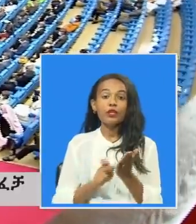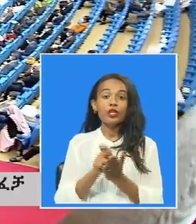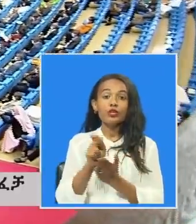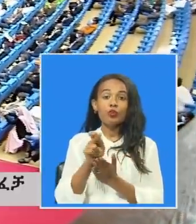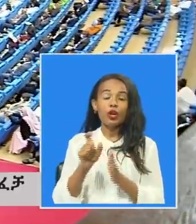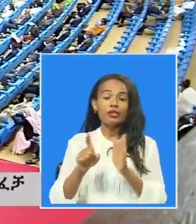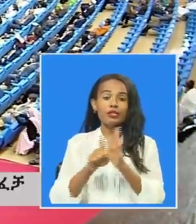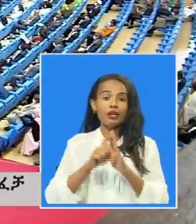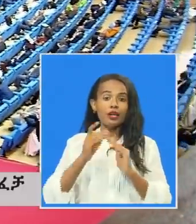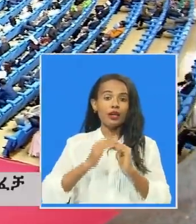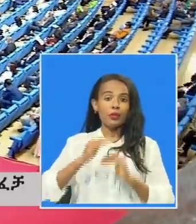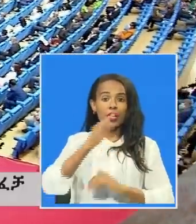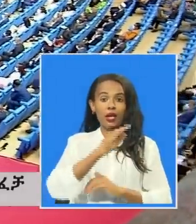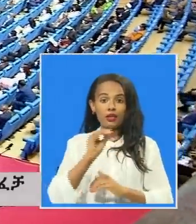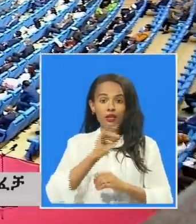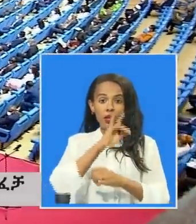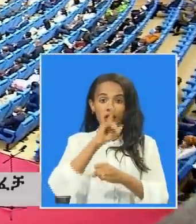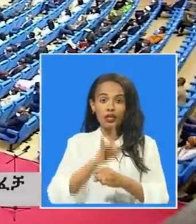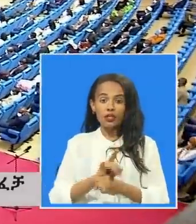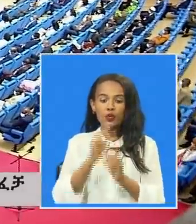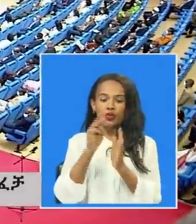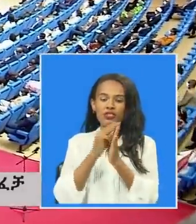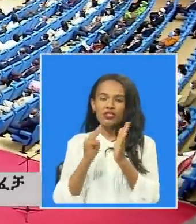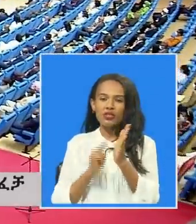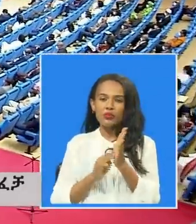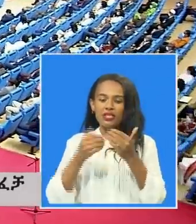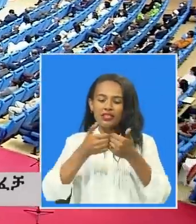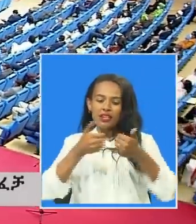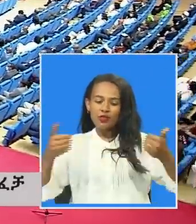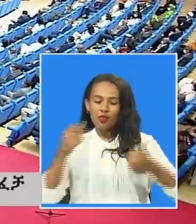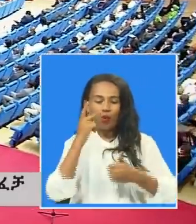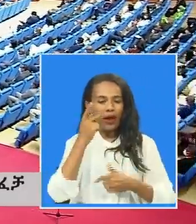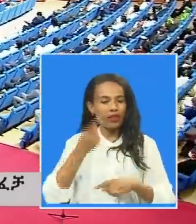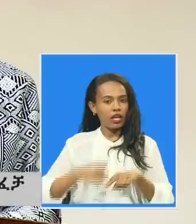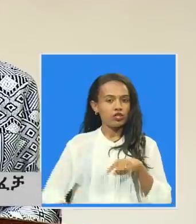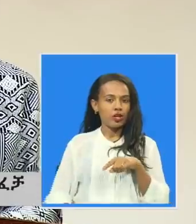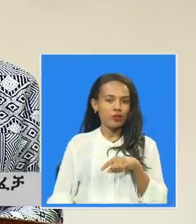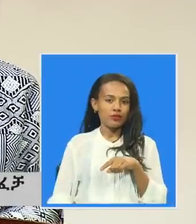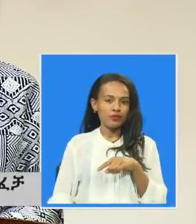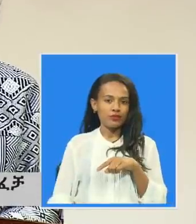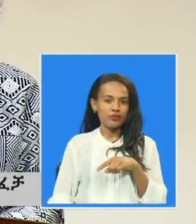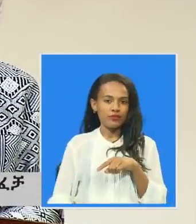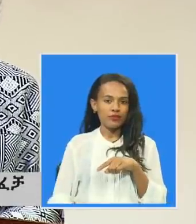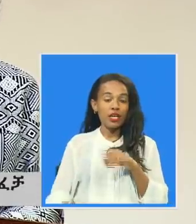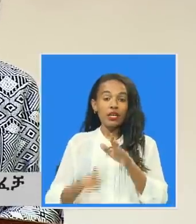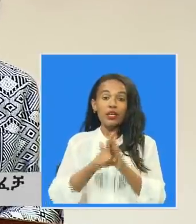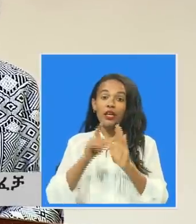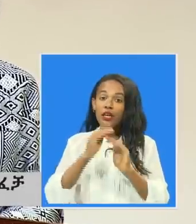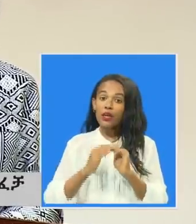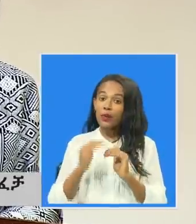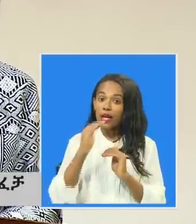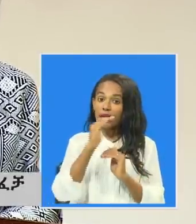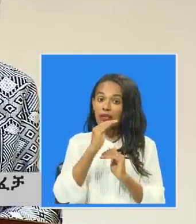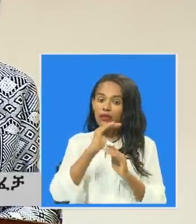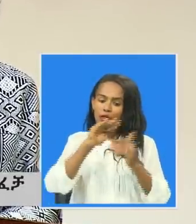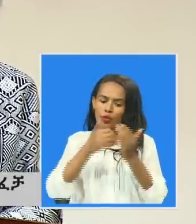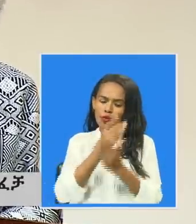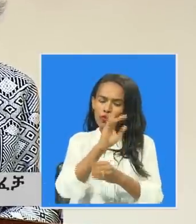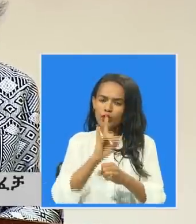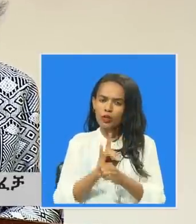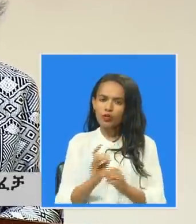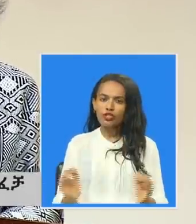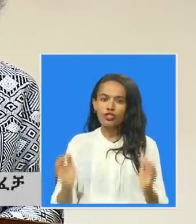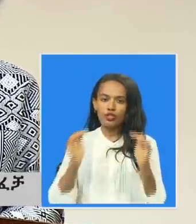ዲሞክራሲን ከህግ የበላይነትና ከዜጎች ዲሲፕሊን ነጥሎ ማየት ደግሞ አይቻልም። የህግ የበላይነት ለሁሉም